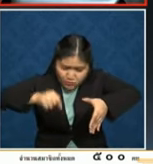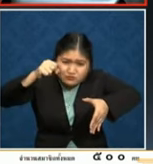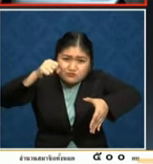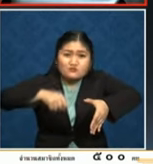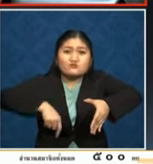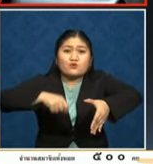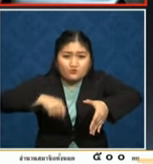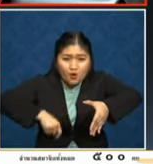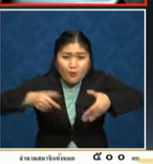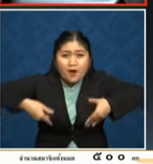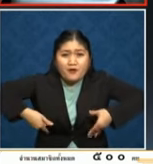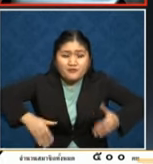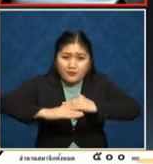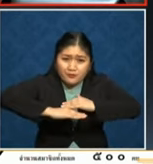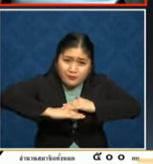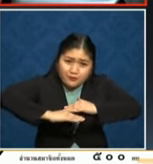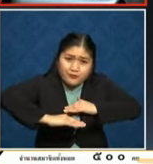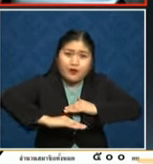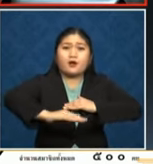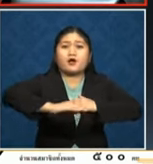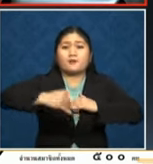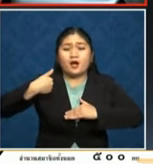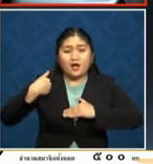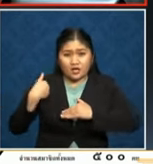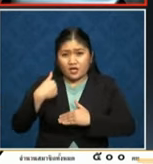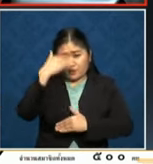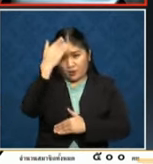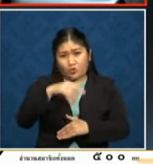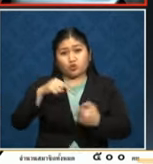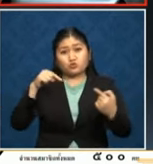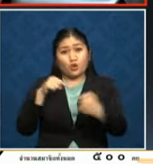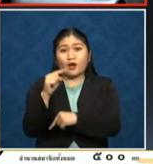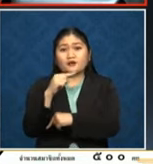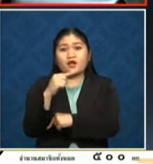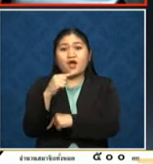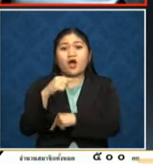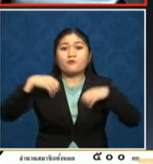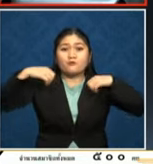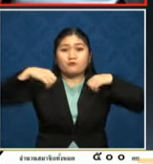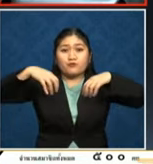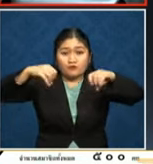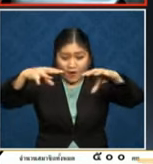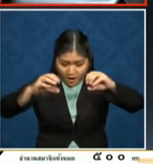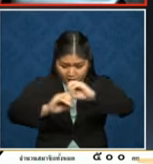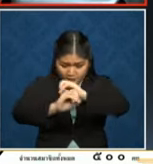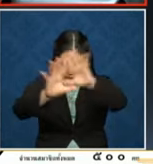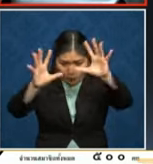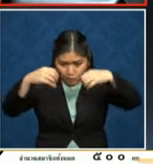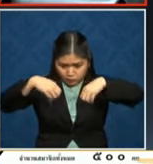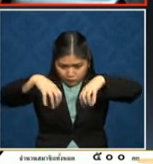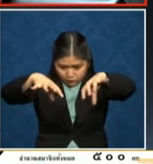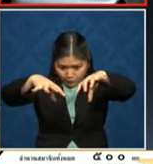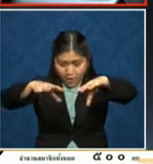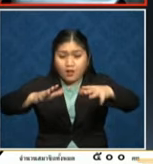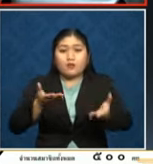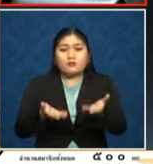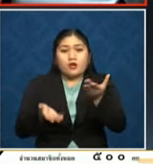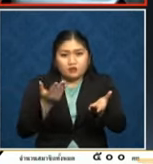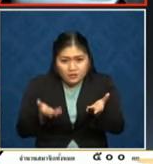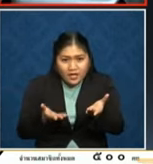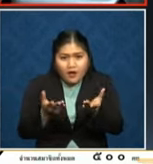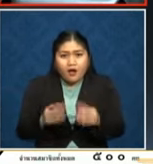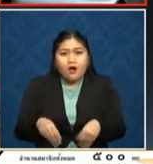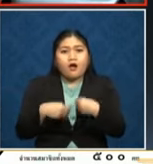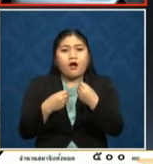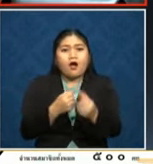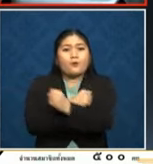นนราชยางถนนเส้นทางนี้พร้อมติดตั้งไฟฟ้าแสงสว่างโซลาร์เซลล์เพื่อสร้างความปลอด